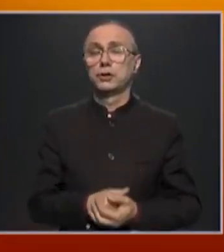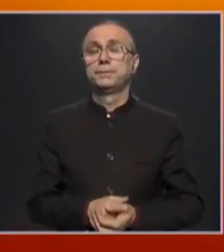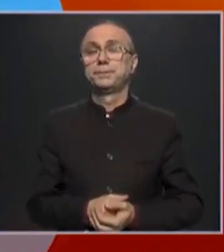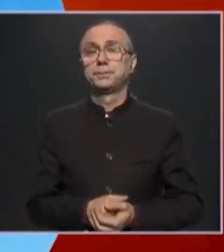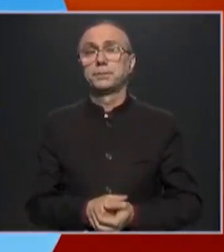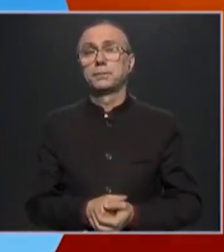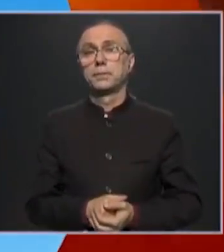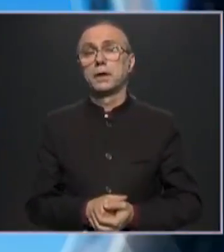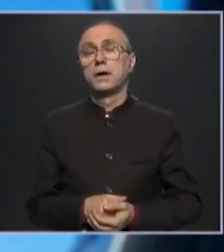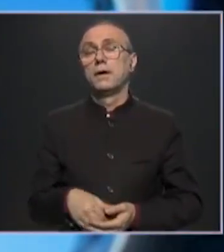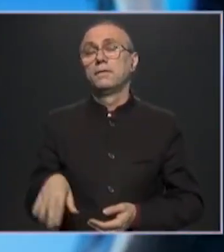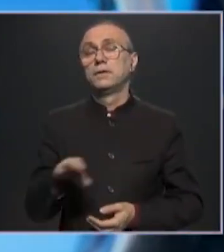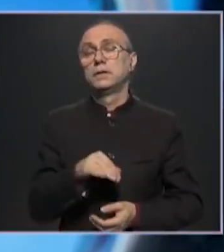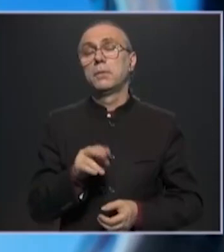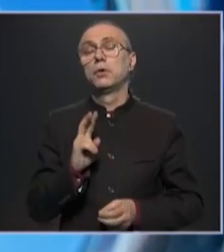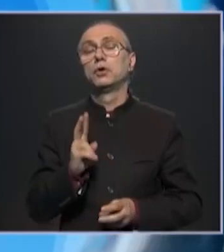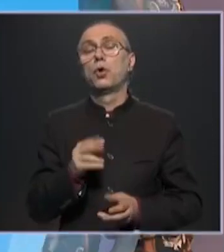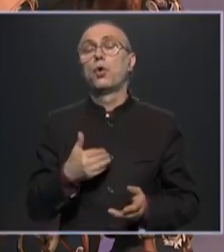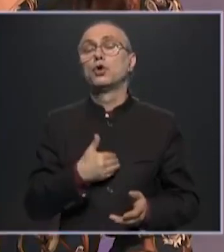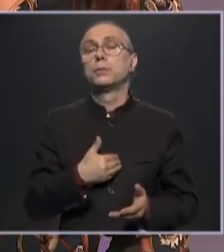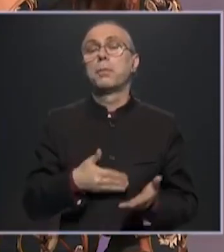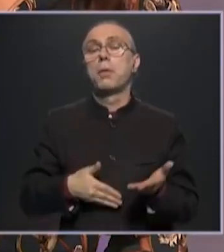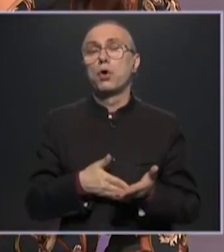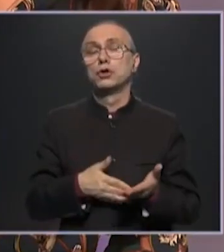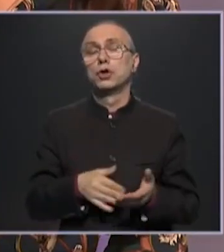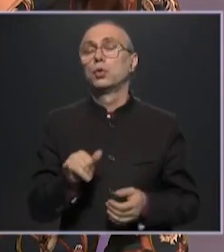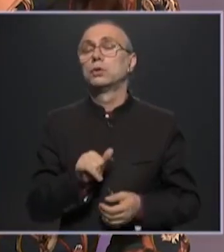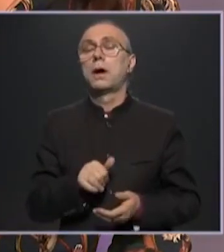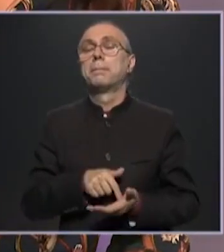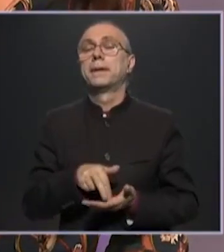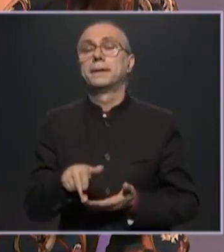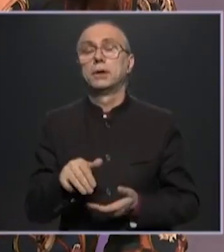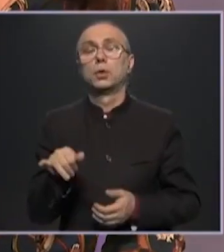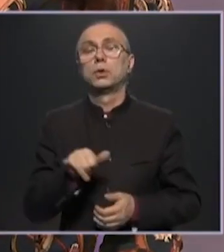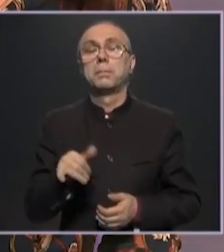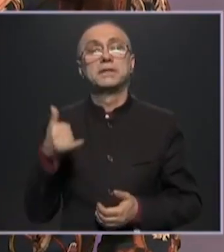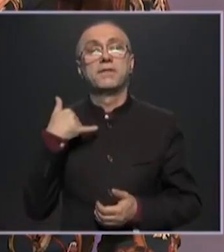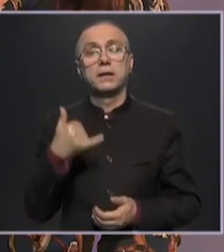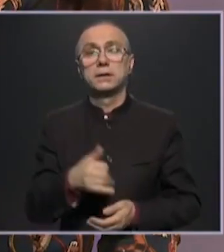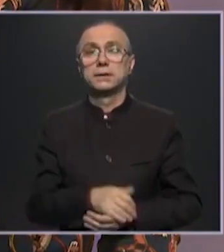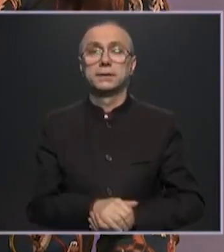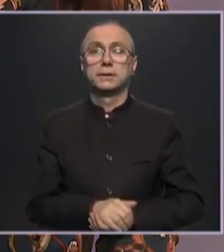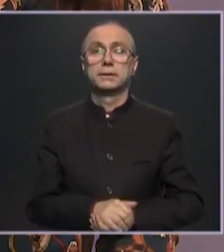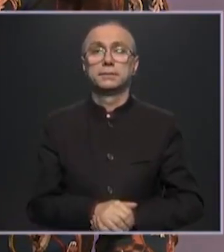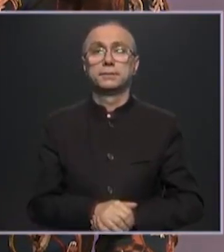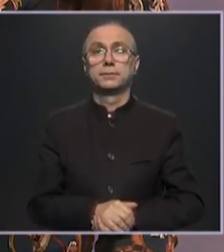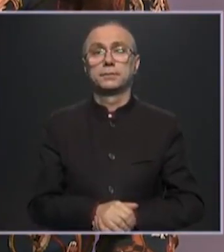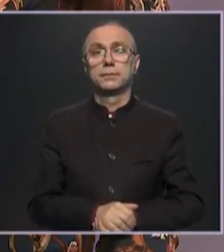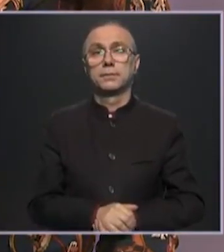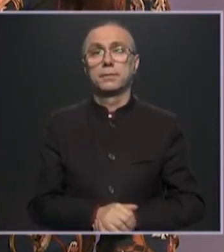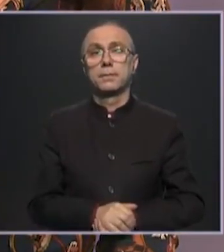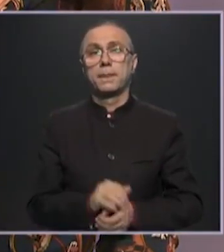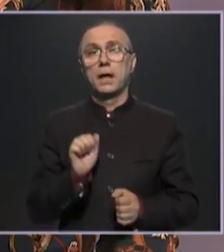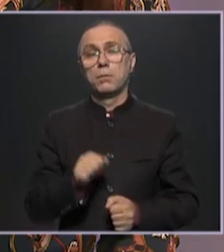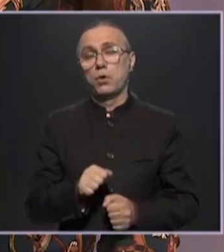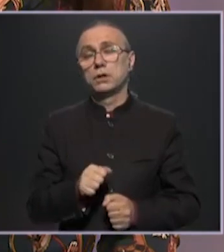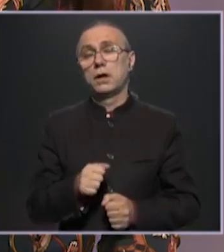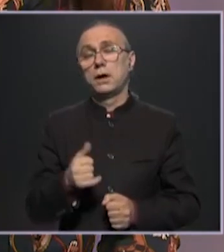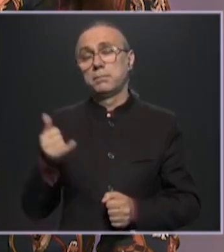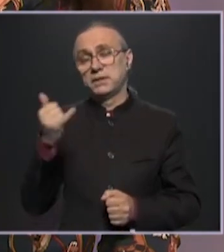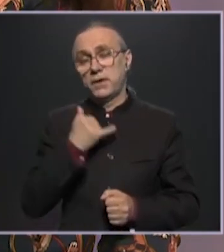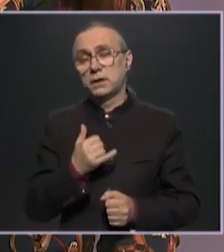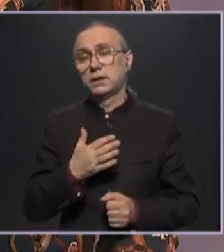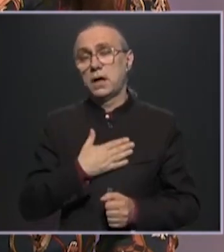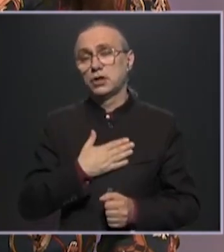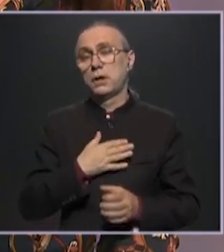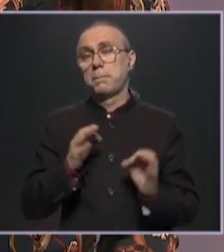кто хочет помочь, что необходимо сделать? Куда прийти? Куда позвонить? Ну, для начала можно позвонить нашей Православной